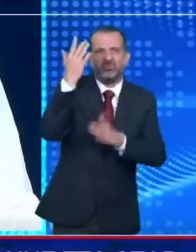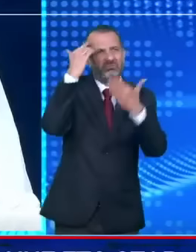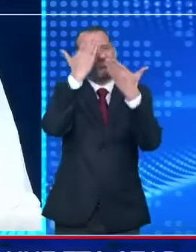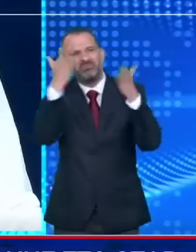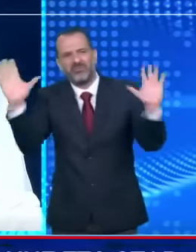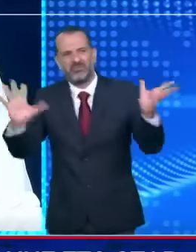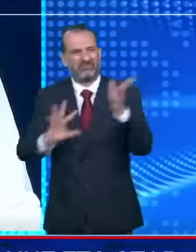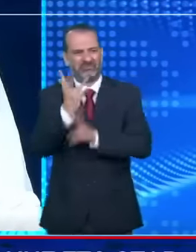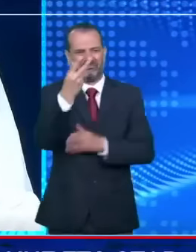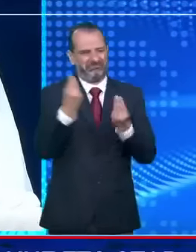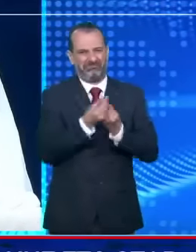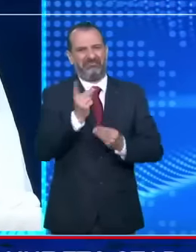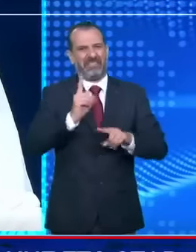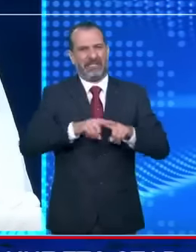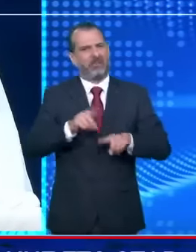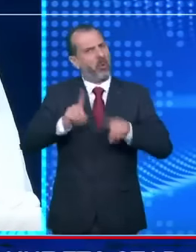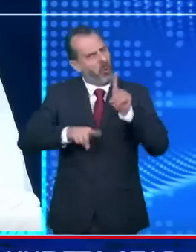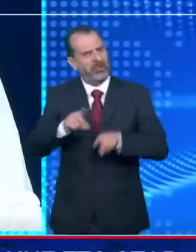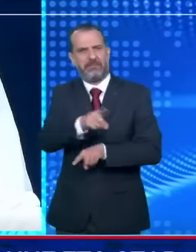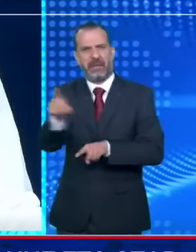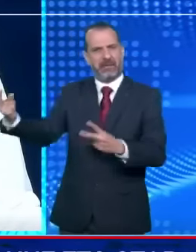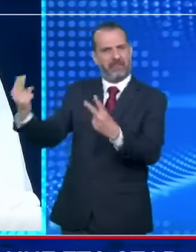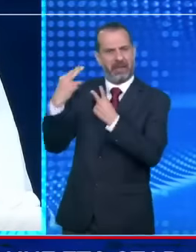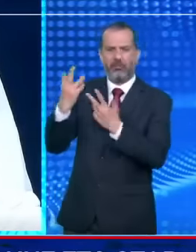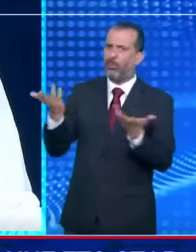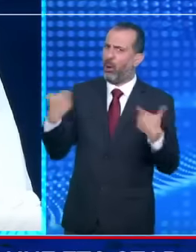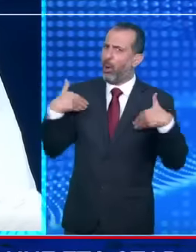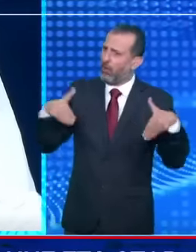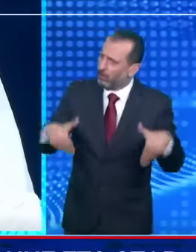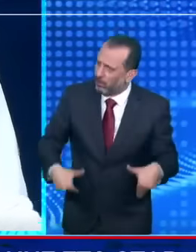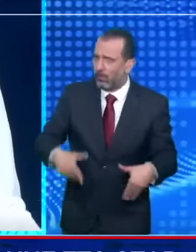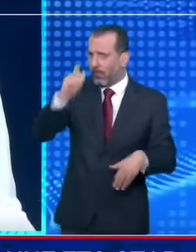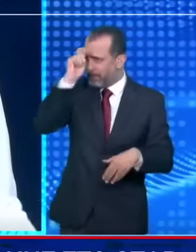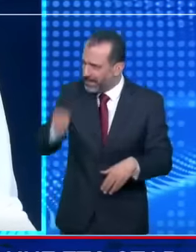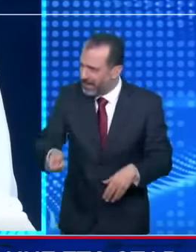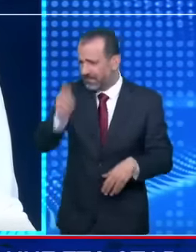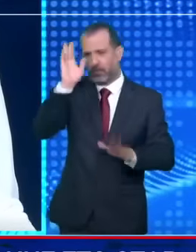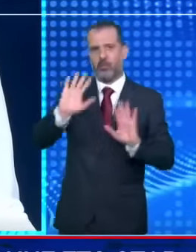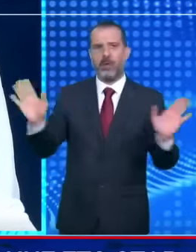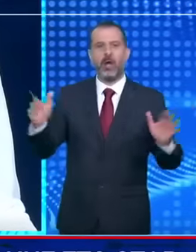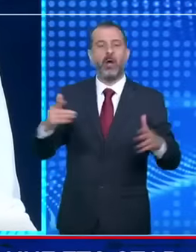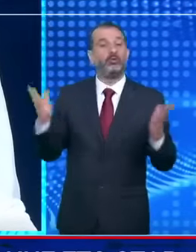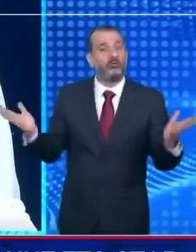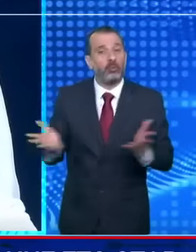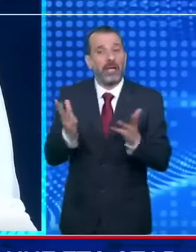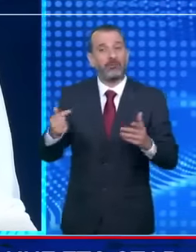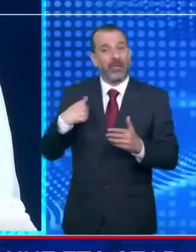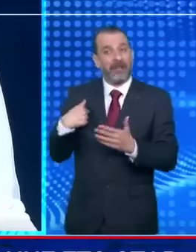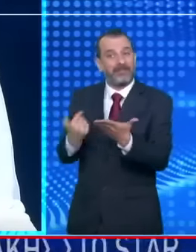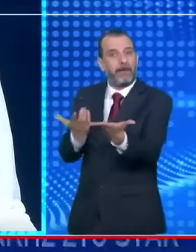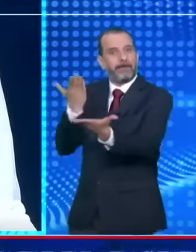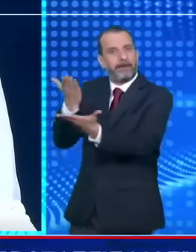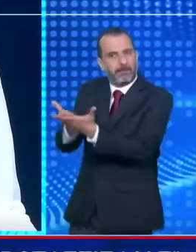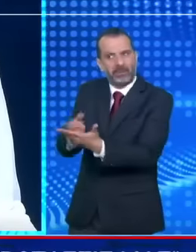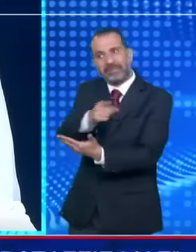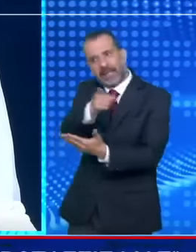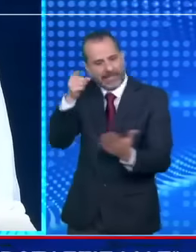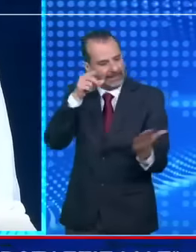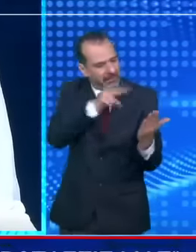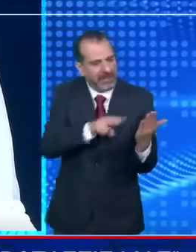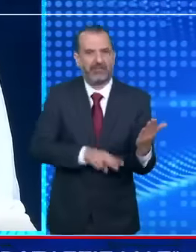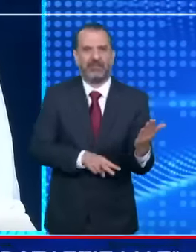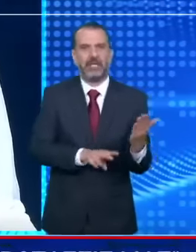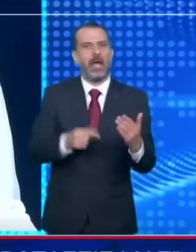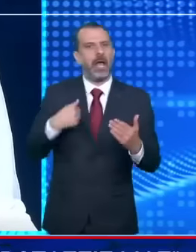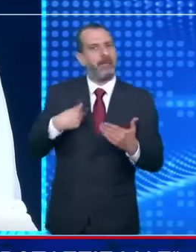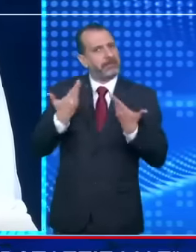προοδευτικός. Το σέβομαι αυτό. Αλλά τουλάχιστον ας κοιτάξει τις προτάσεις μας. Ήδη έχουμε δείξει ένα